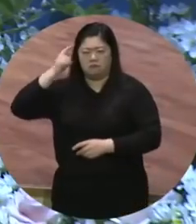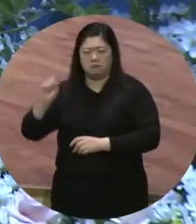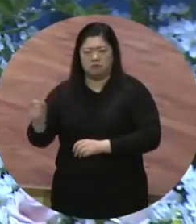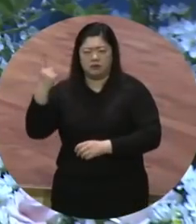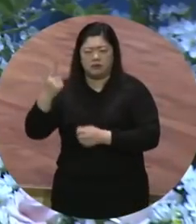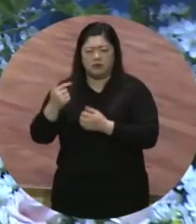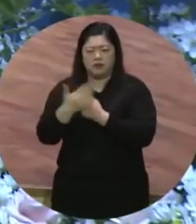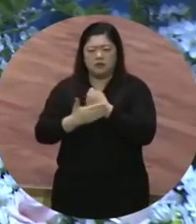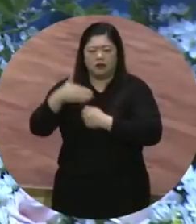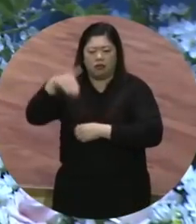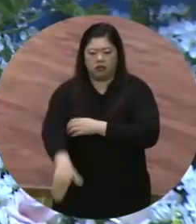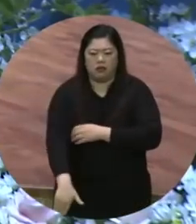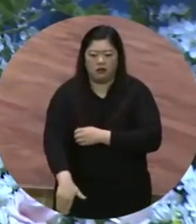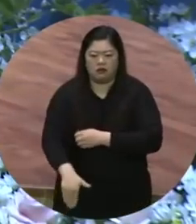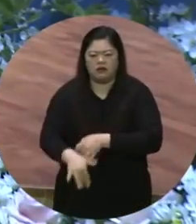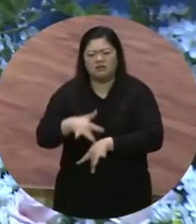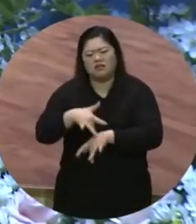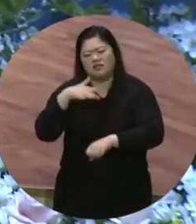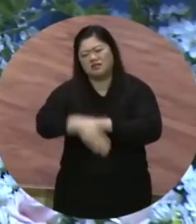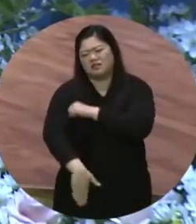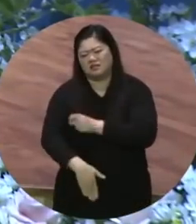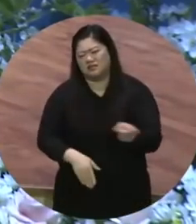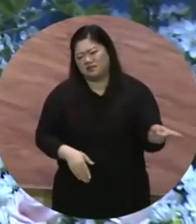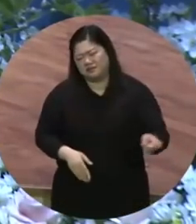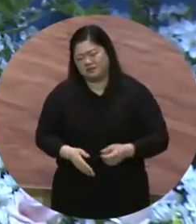집어넣어서 공격합니다.